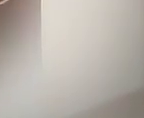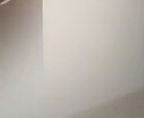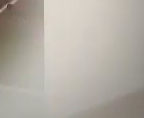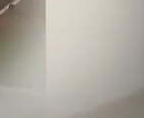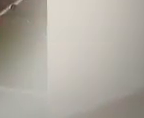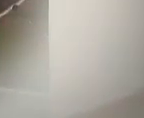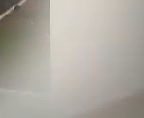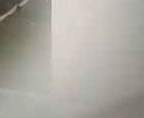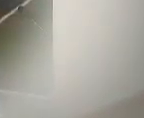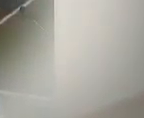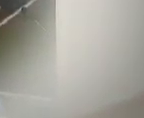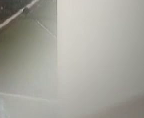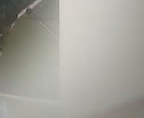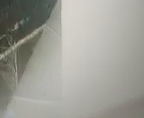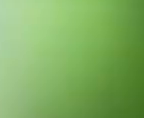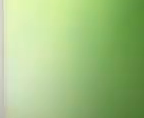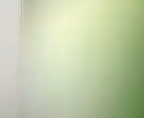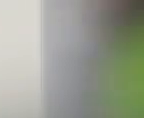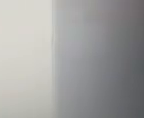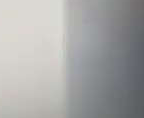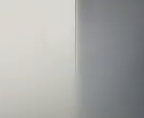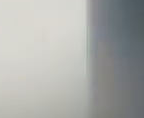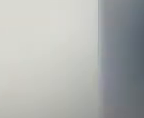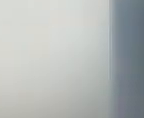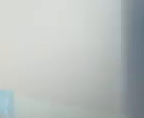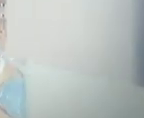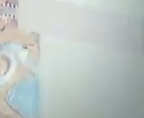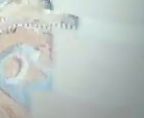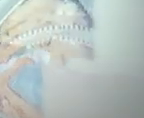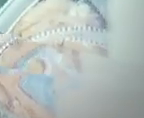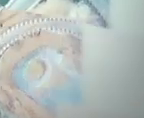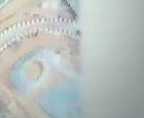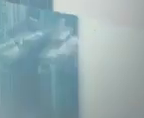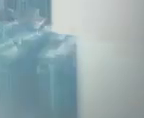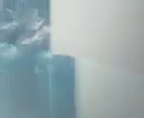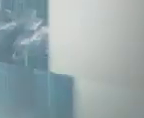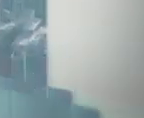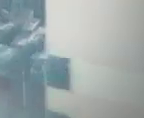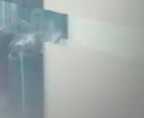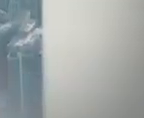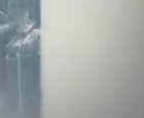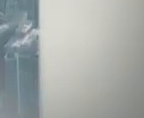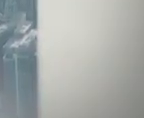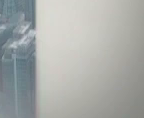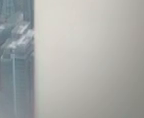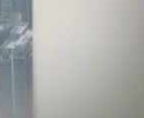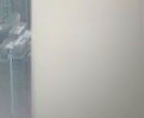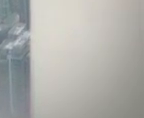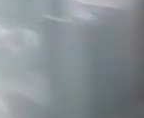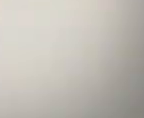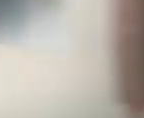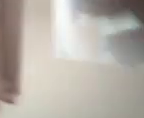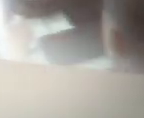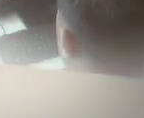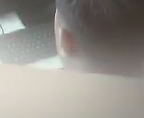boleh mengundang salah persepsi inilah sebab mengapa kami di sini merungkai isu pembawa